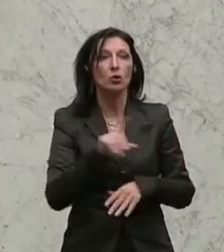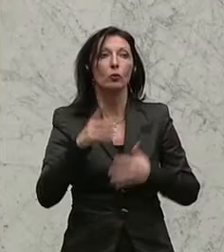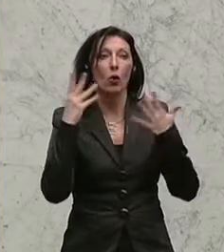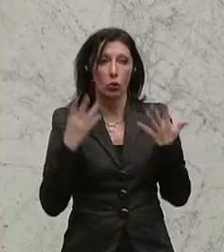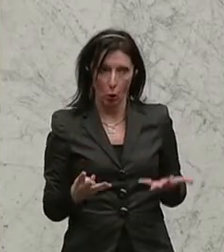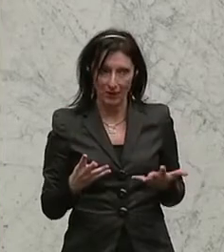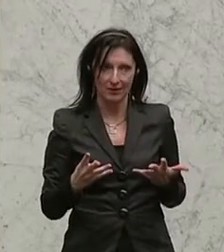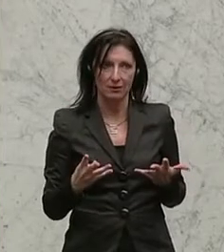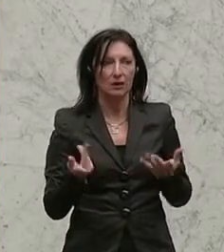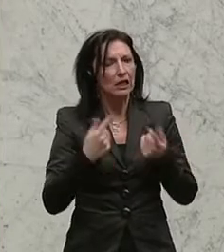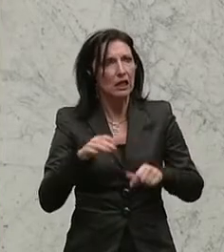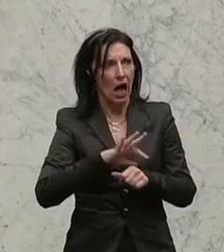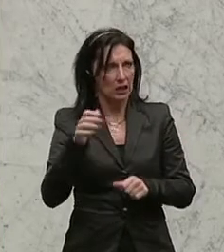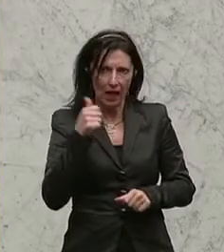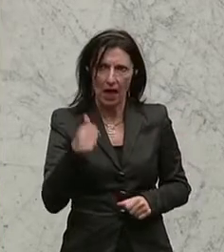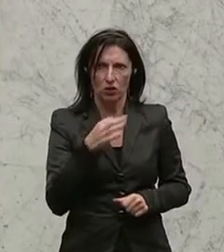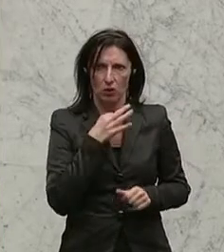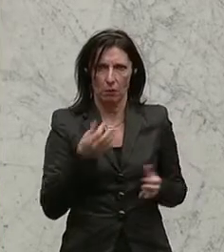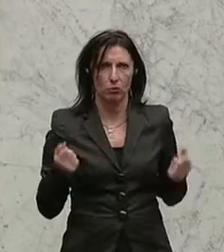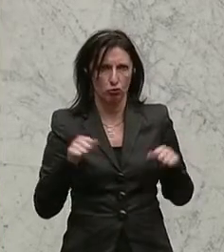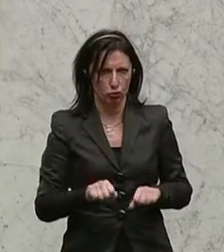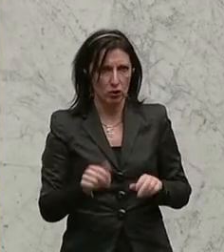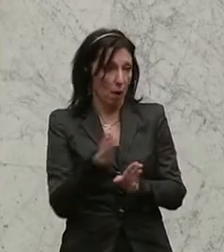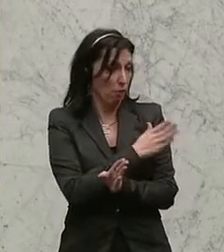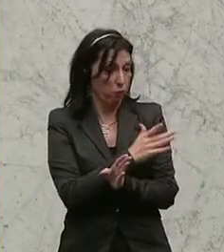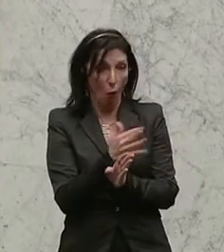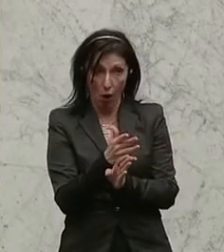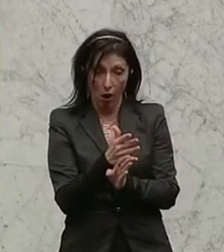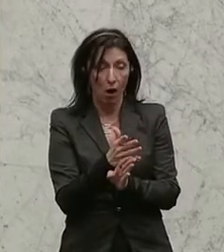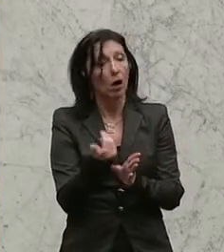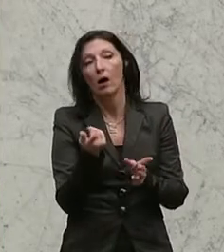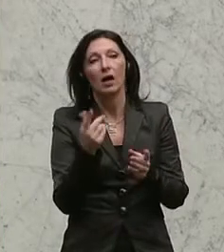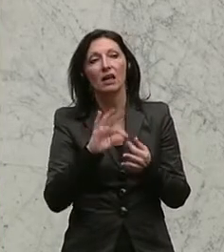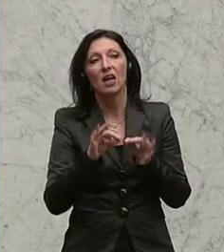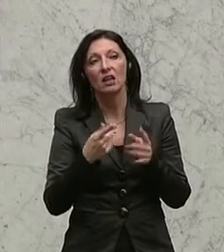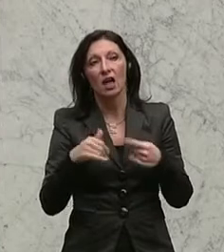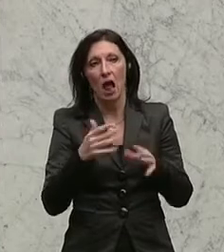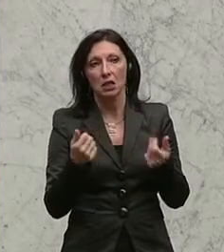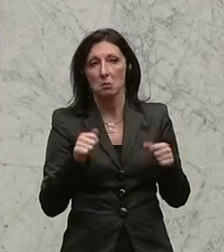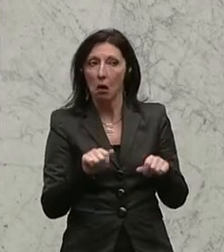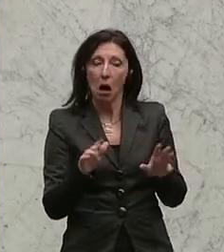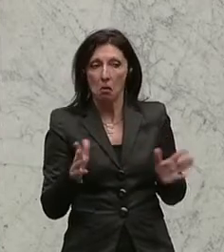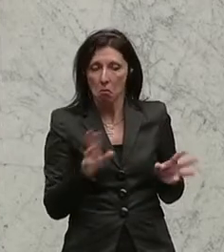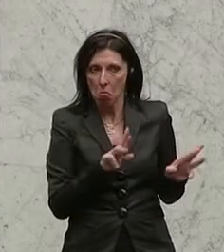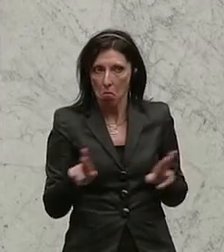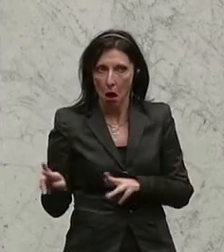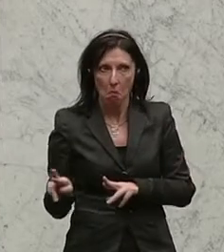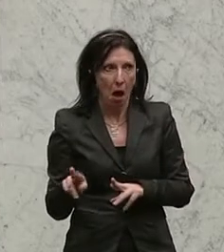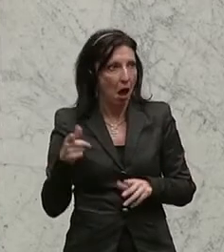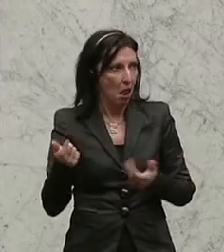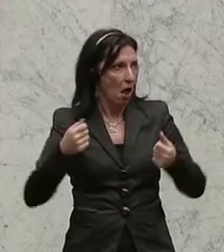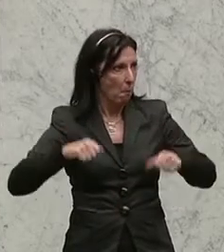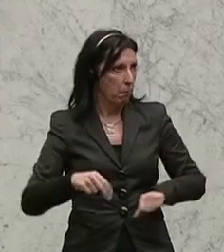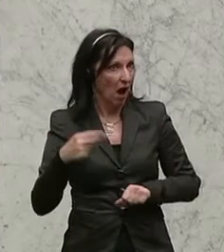einstimmig im landtag beschlossen worden bis dorthin war die kärntner landesbank eine ganz normale hypothekenbank